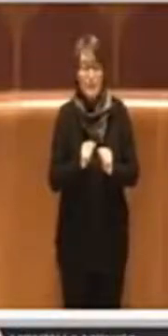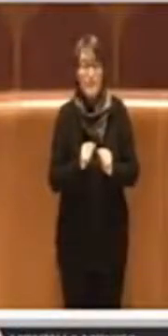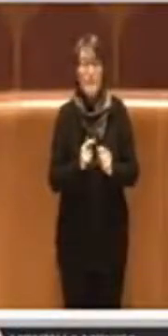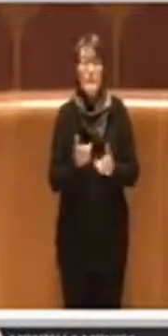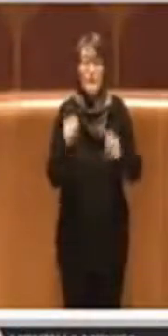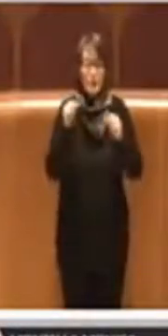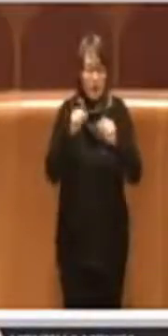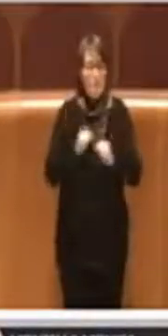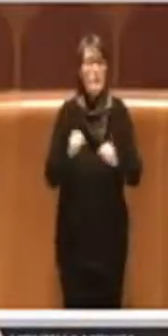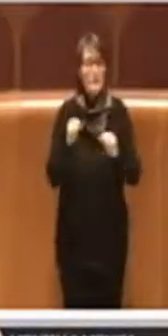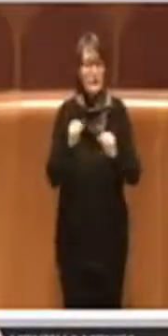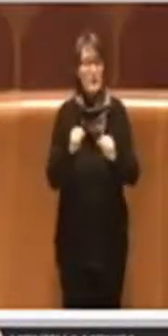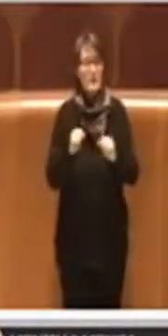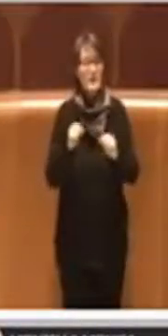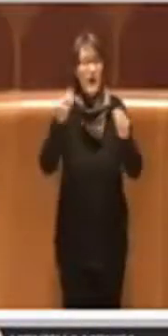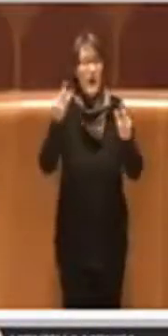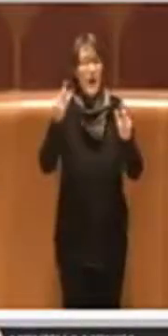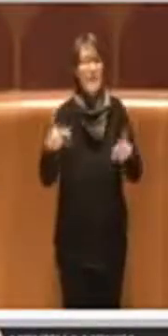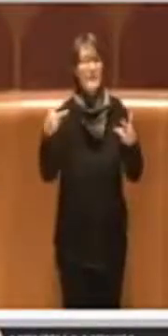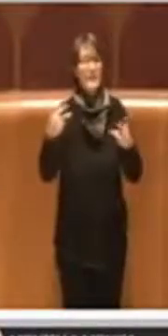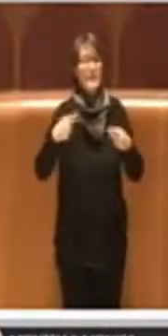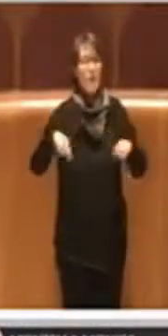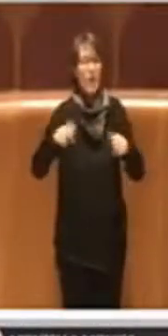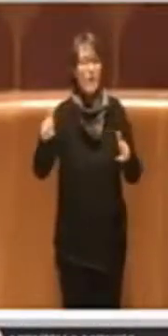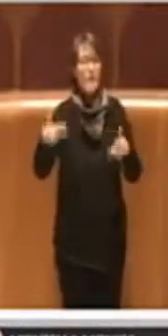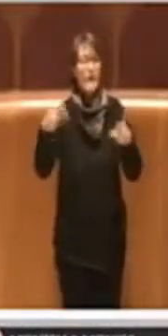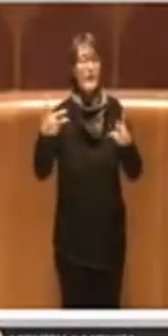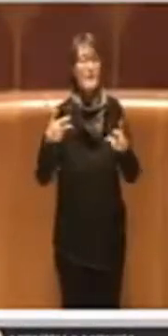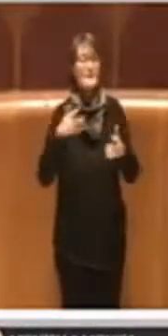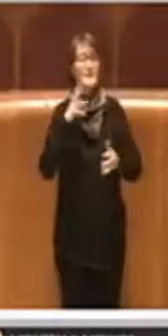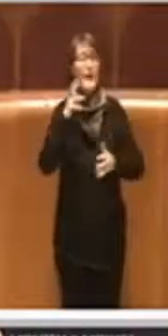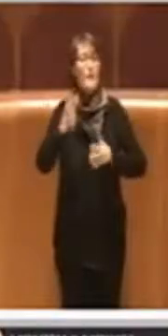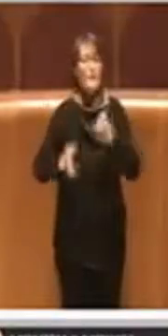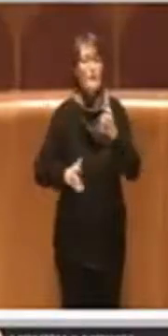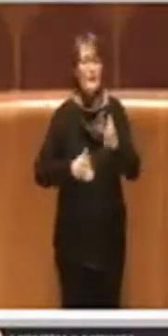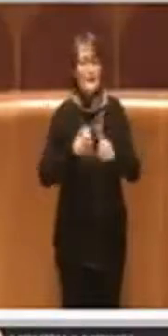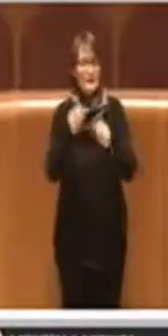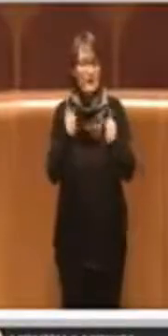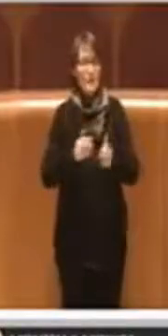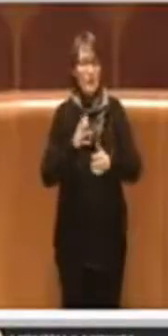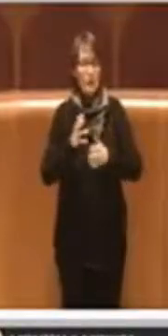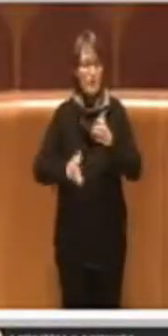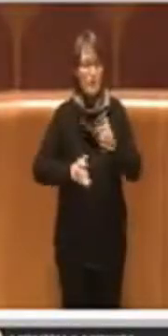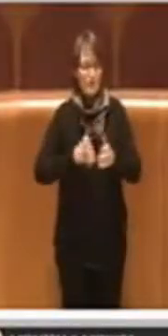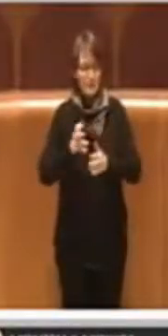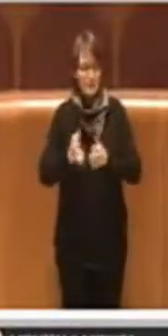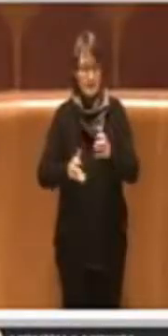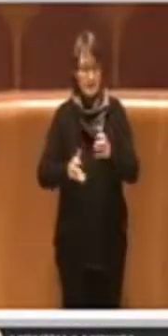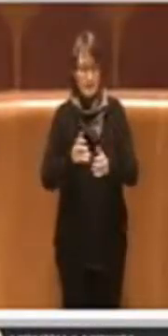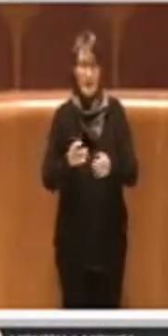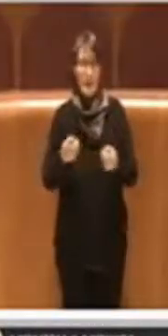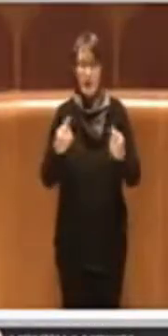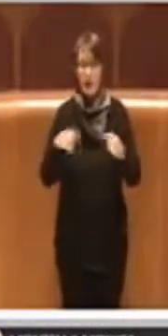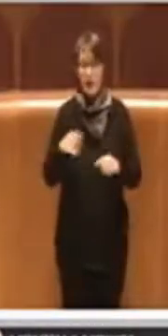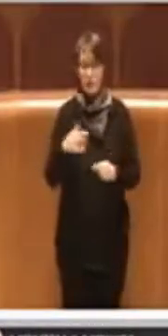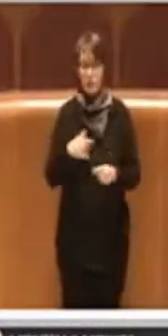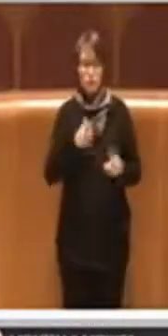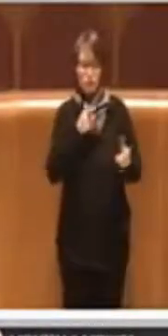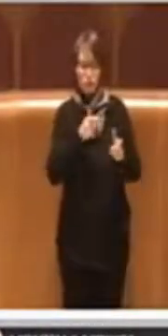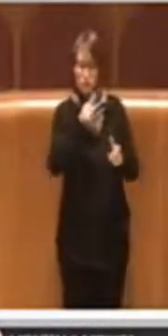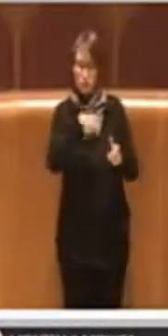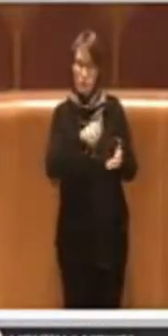mista. Questo è un mio emendamento che ho elaborato ovviamente anche con gli uffici che ci hanno